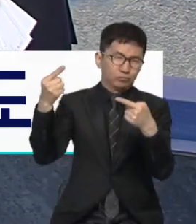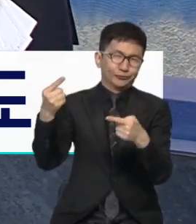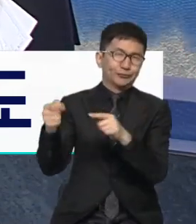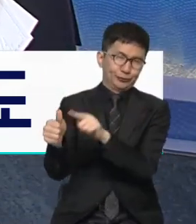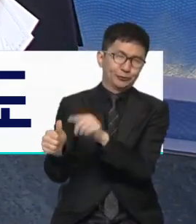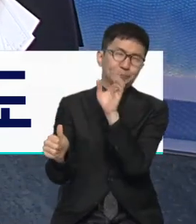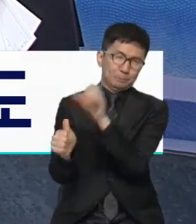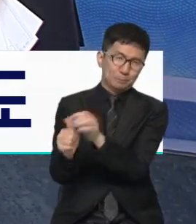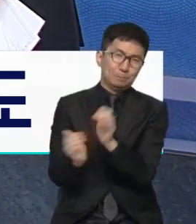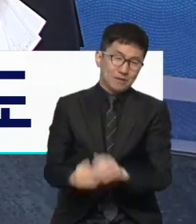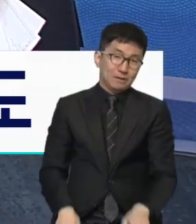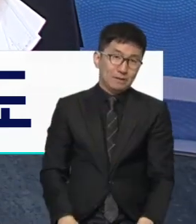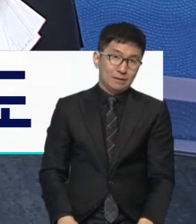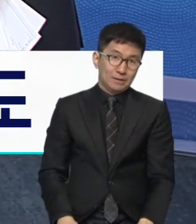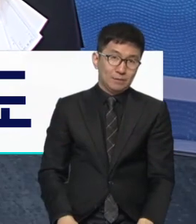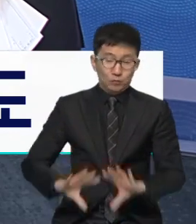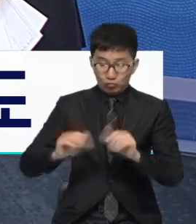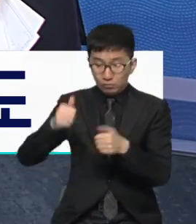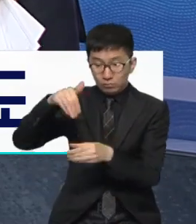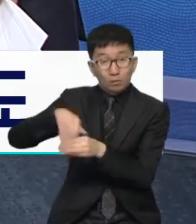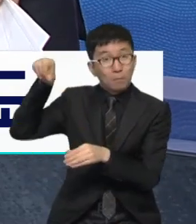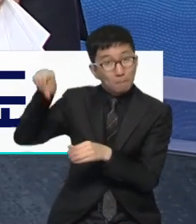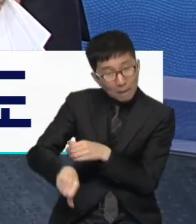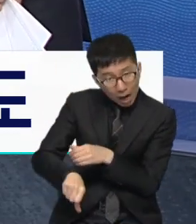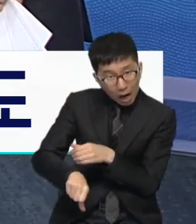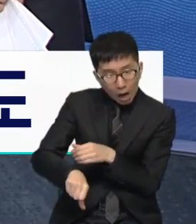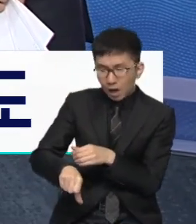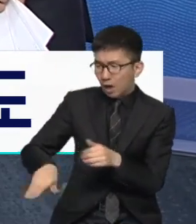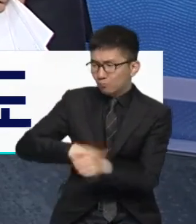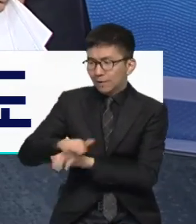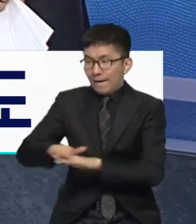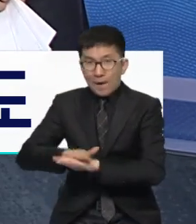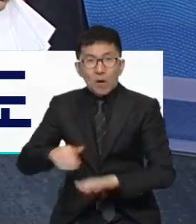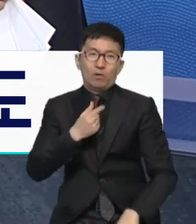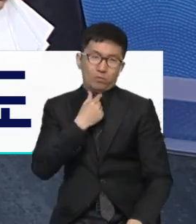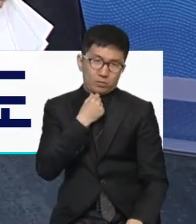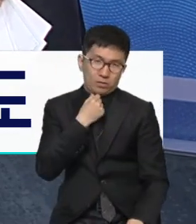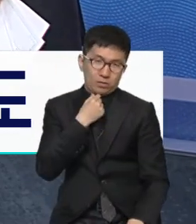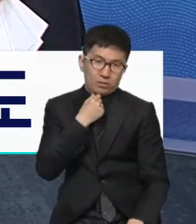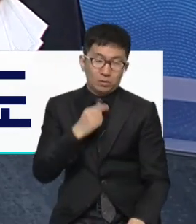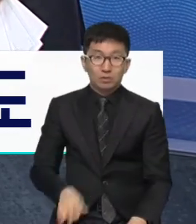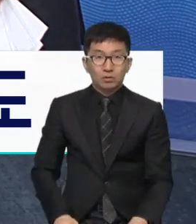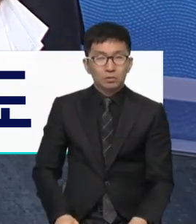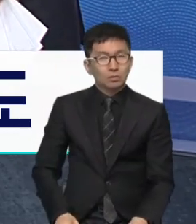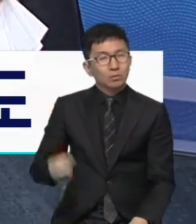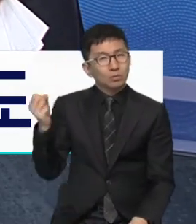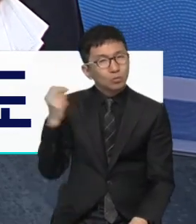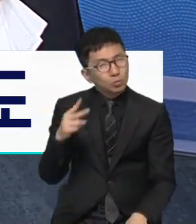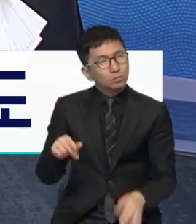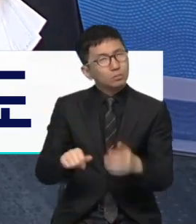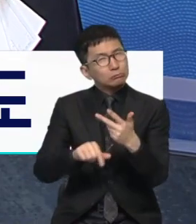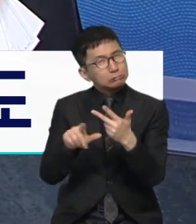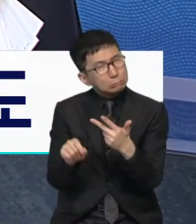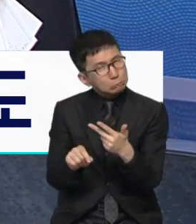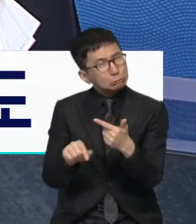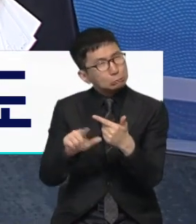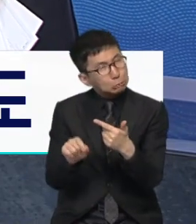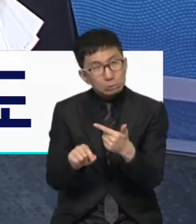참패 이후 가라앉은 분위기를 수습하고 두세 달 뒤쯤에 있을 당대표 선거를 준비해야 하는